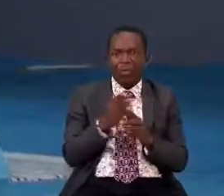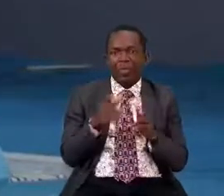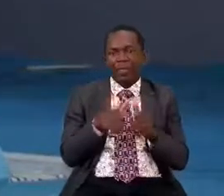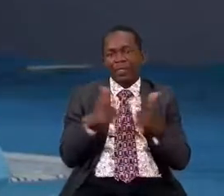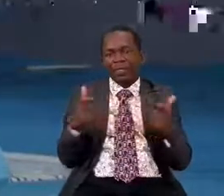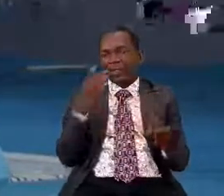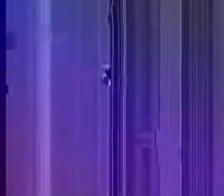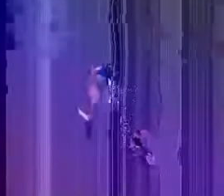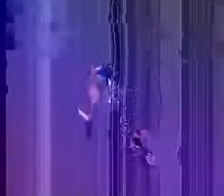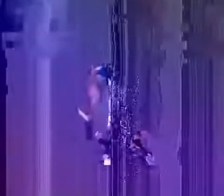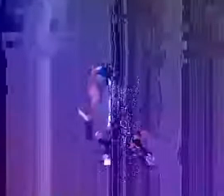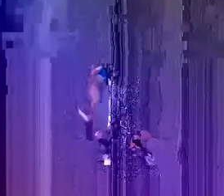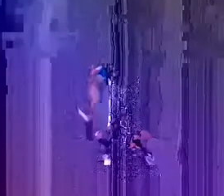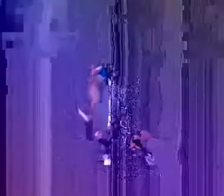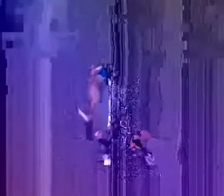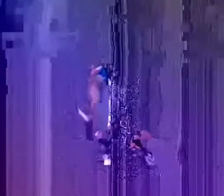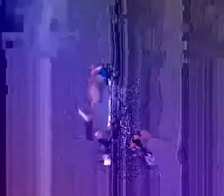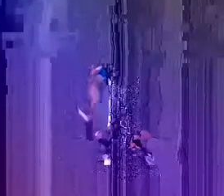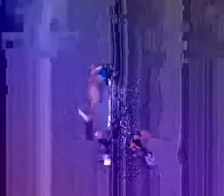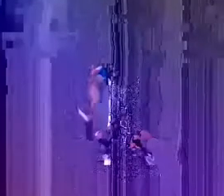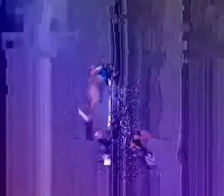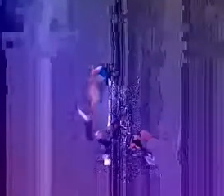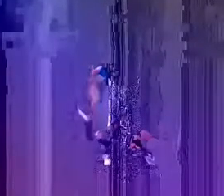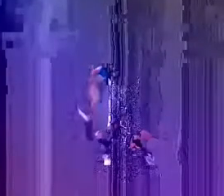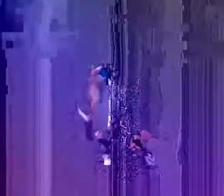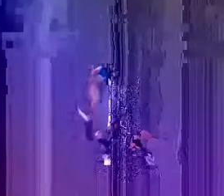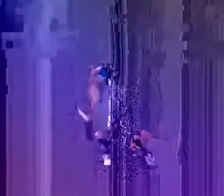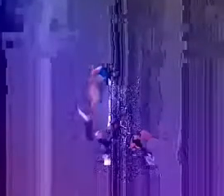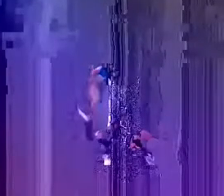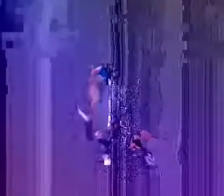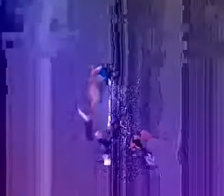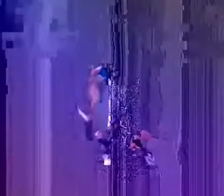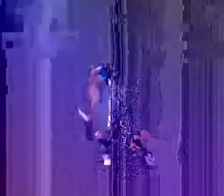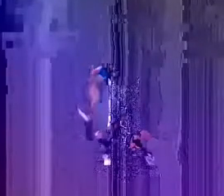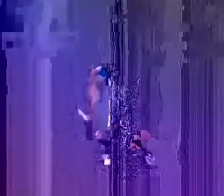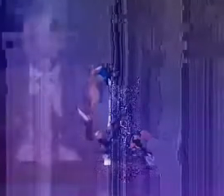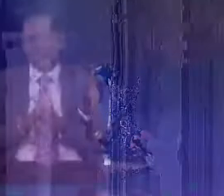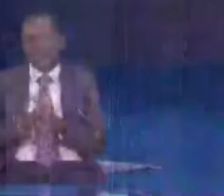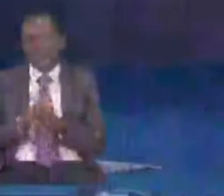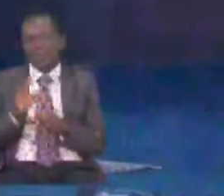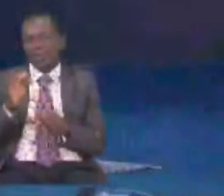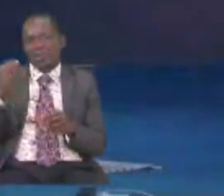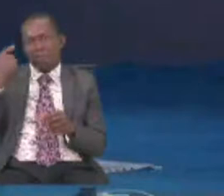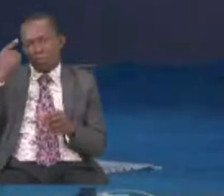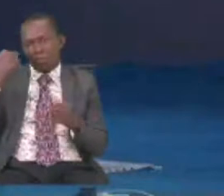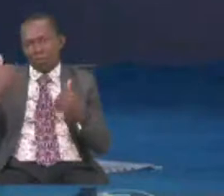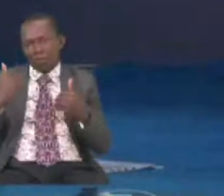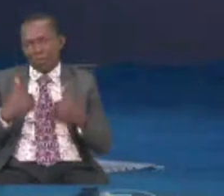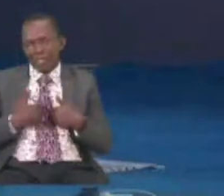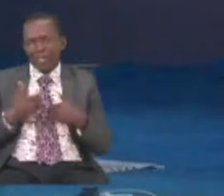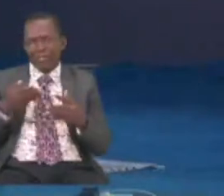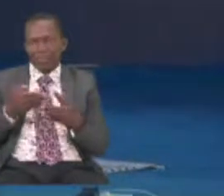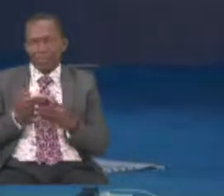Troisième élément, les promesses de Dieu possédées par une grande foi qui